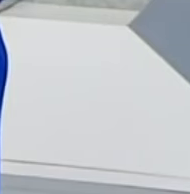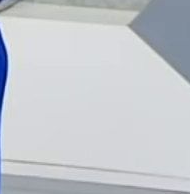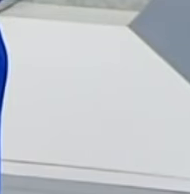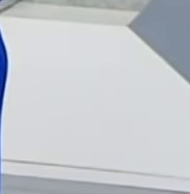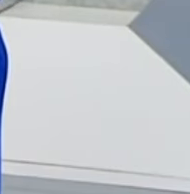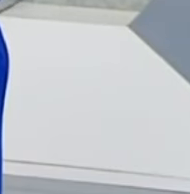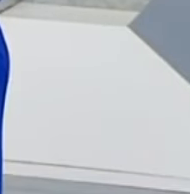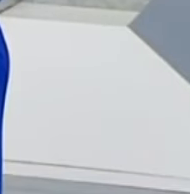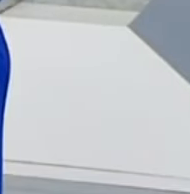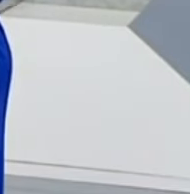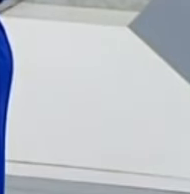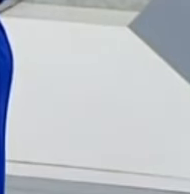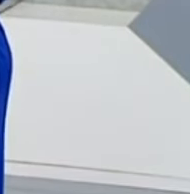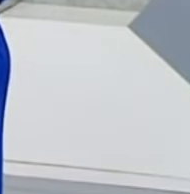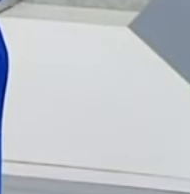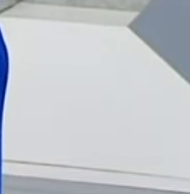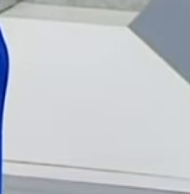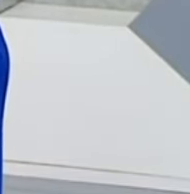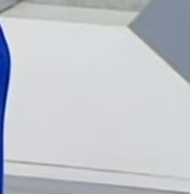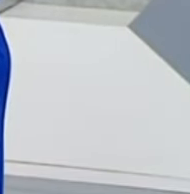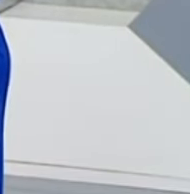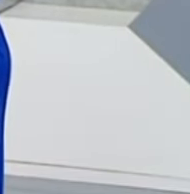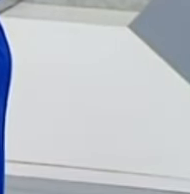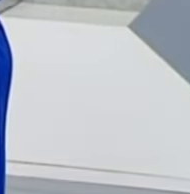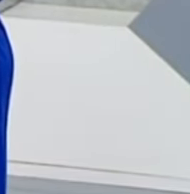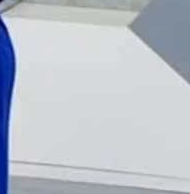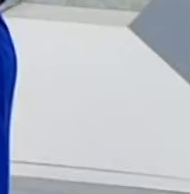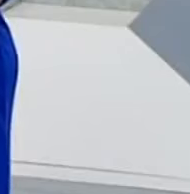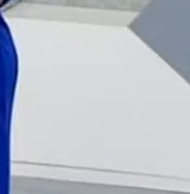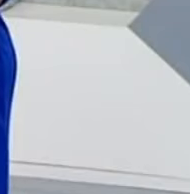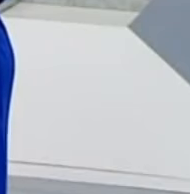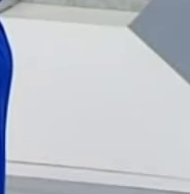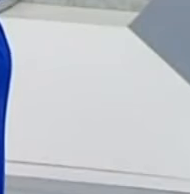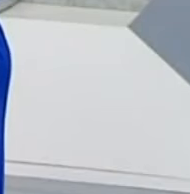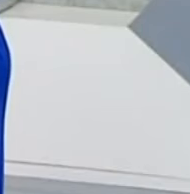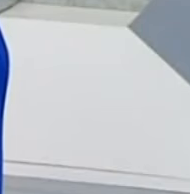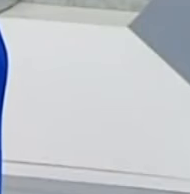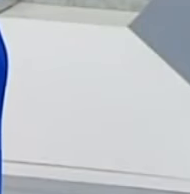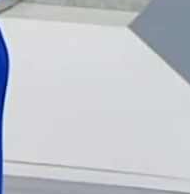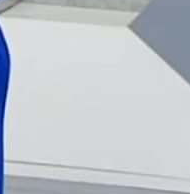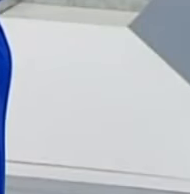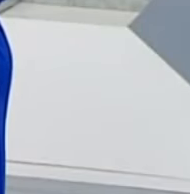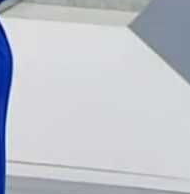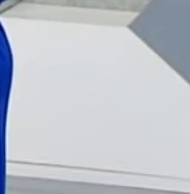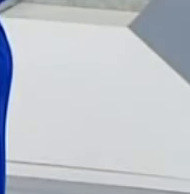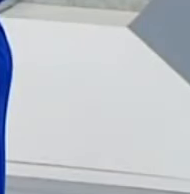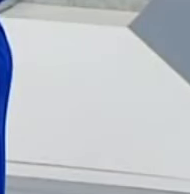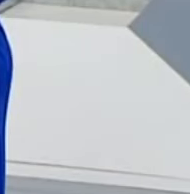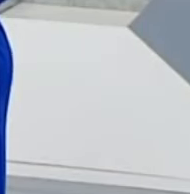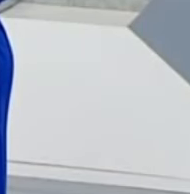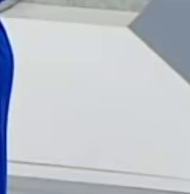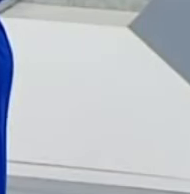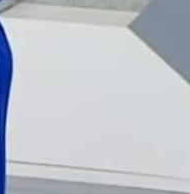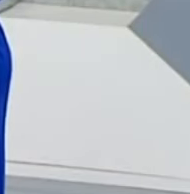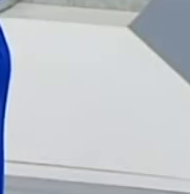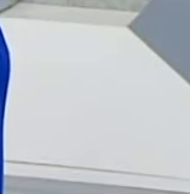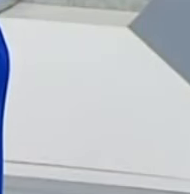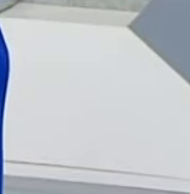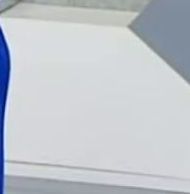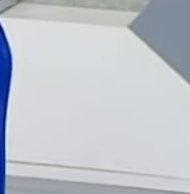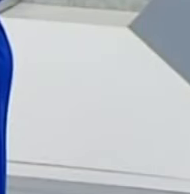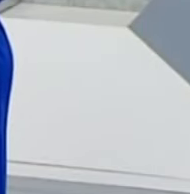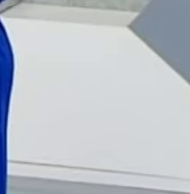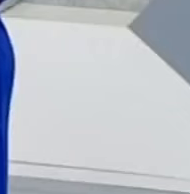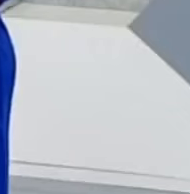Kapuso, para sa mga maiinit na balita, mag-subscribe sa GMA Integrated News sa YouTube. Sa mga kapuso naman abroad, subaybayan nyo kami sa